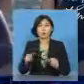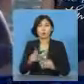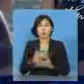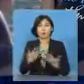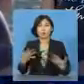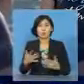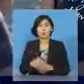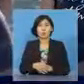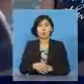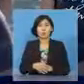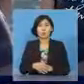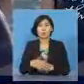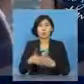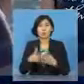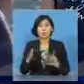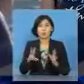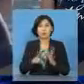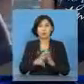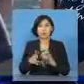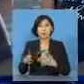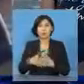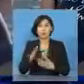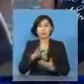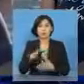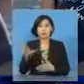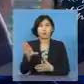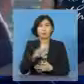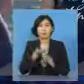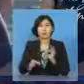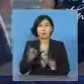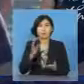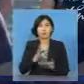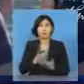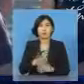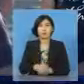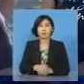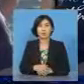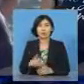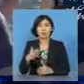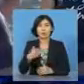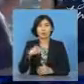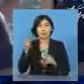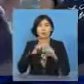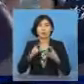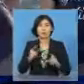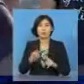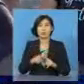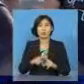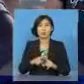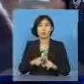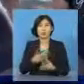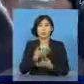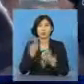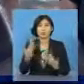бірнеше жынағы есіктер ашық, 8 есігі дейді, барлық санпи нормалары орындалған. А именно біздің мектепте олар